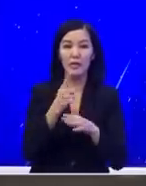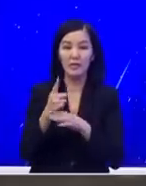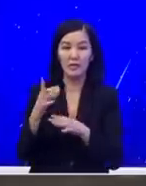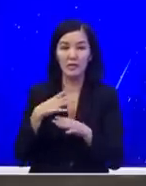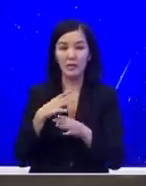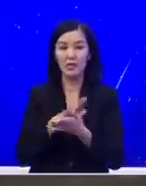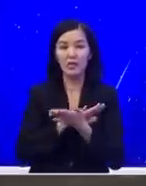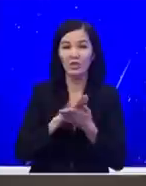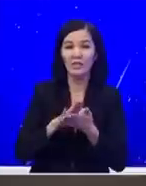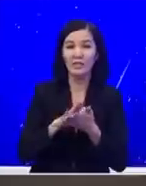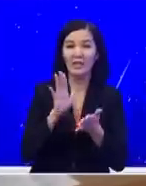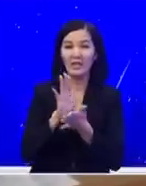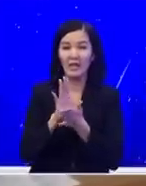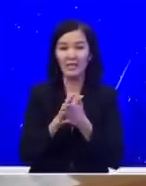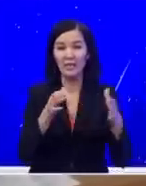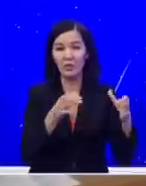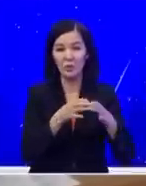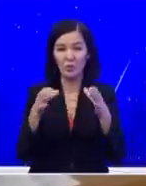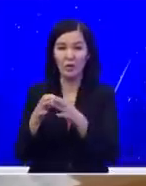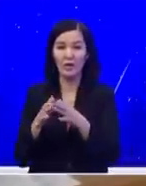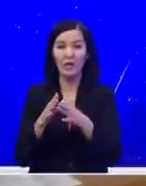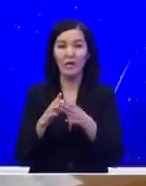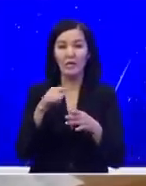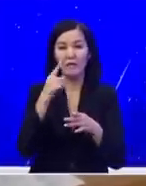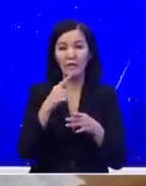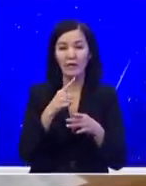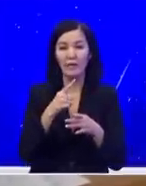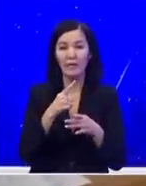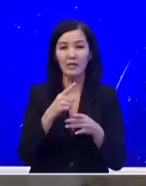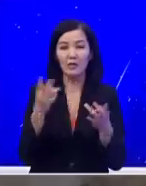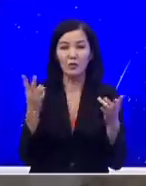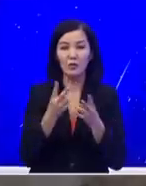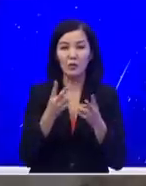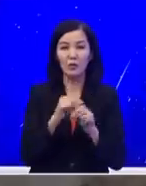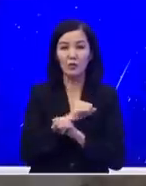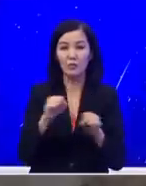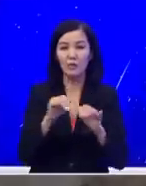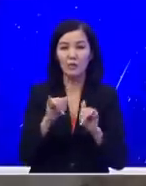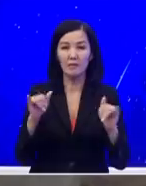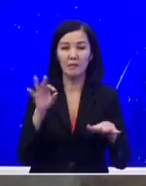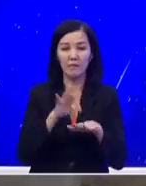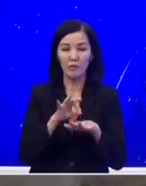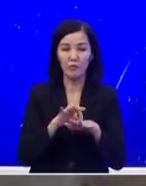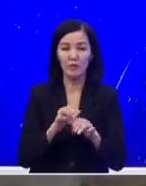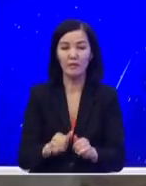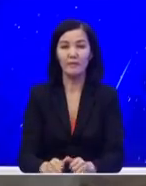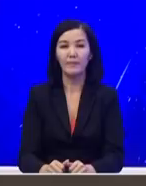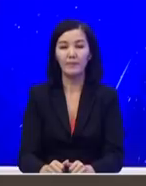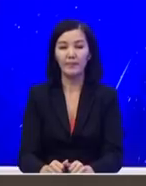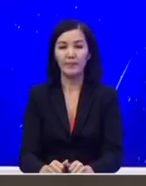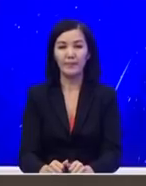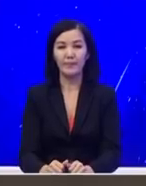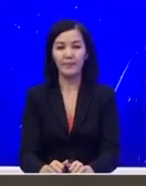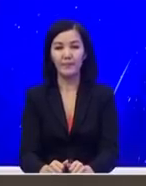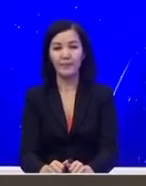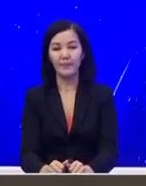называемые чистые и грязные зоны. По словам специалистов, эти меры существуют для недопущения распространения вируса. Аделя